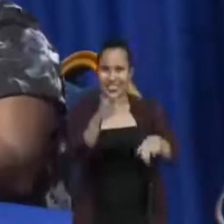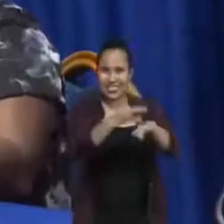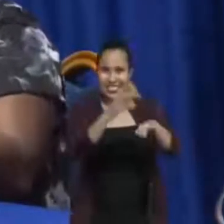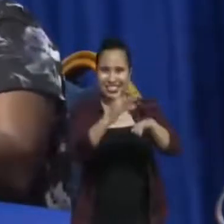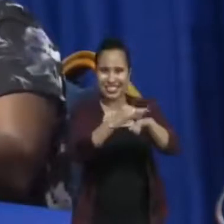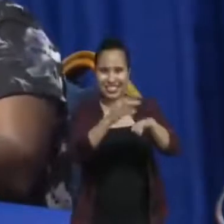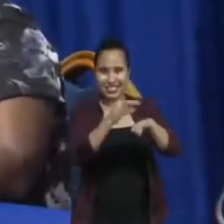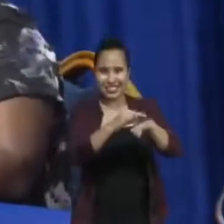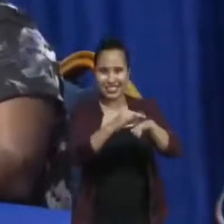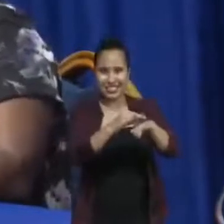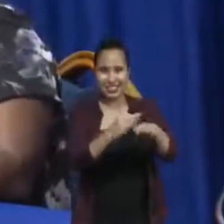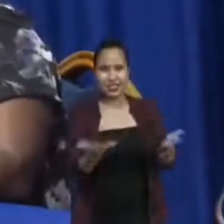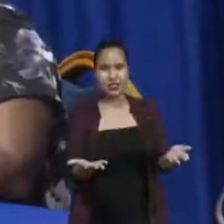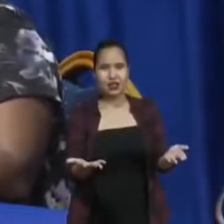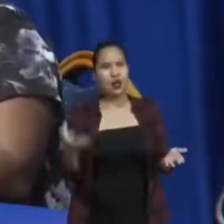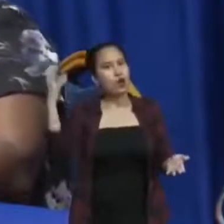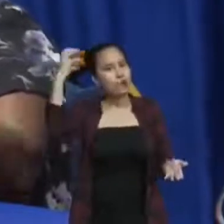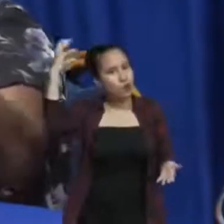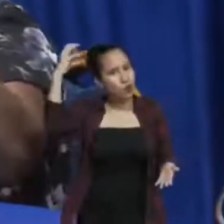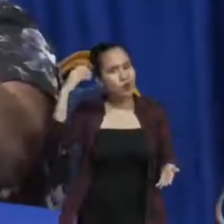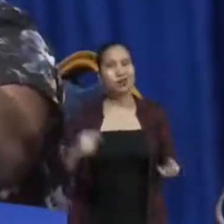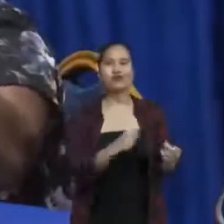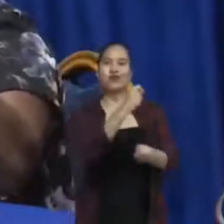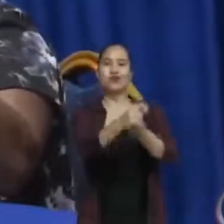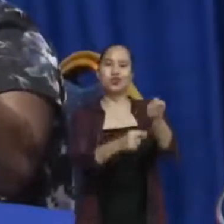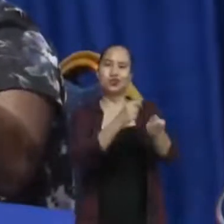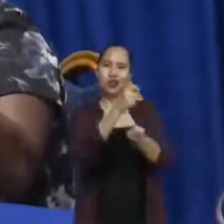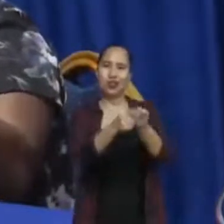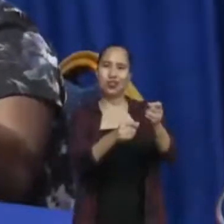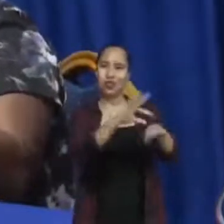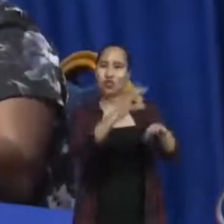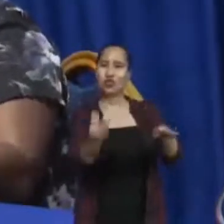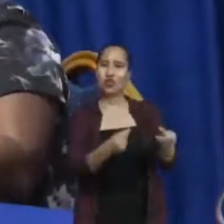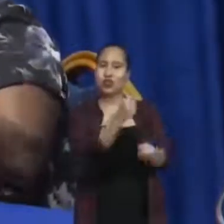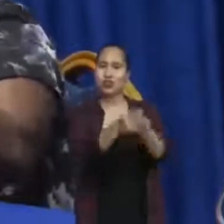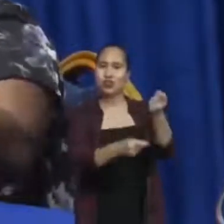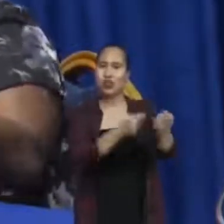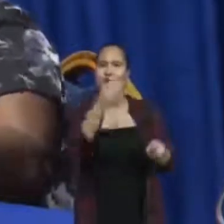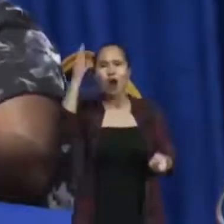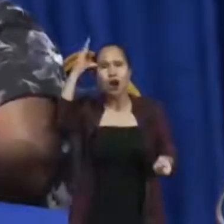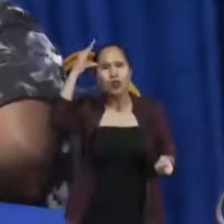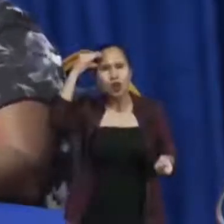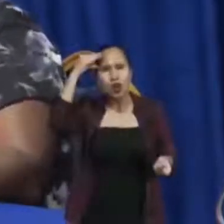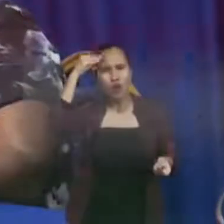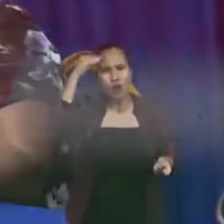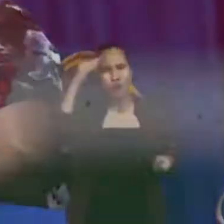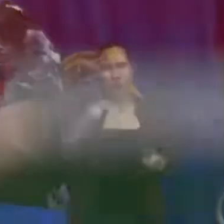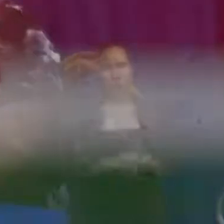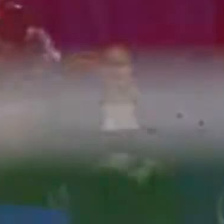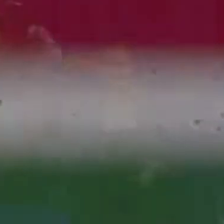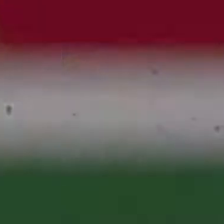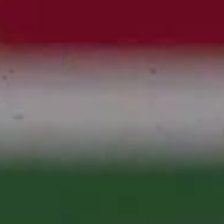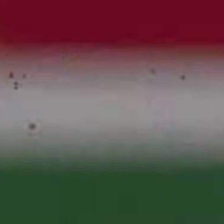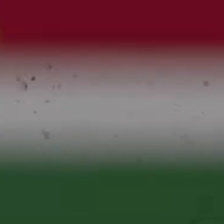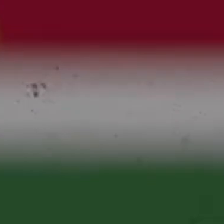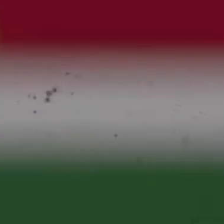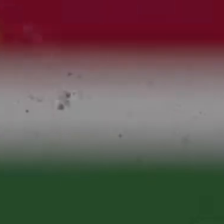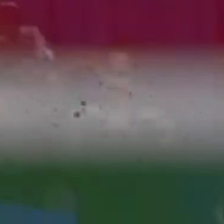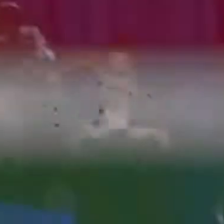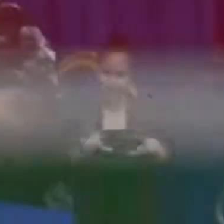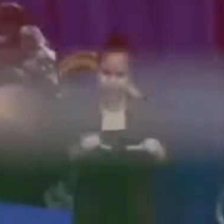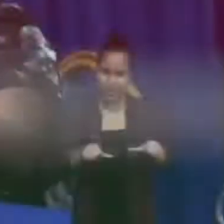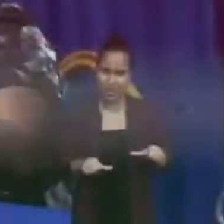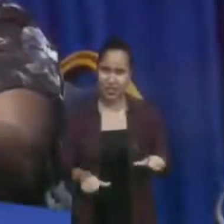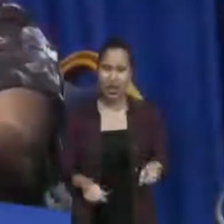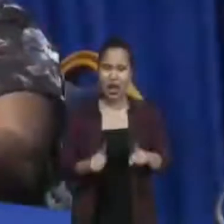boombigi probleem die a gezondheidszorg. Na dat i umus onthoud. En dan tratori we taki.